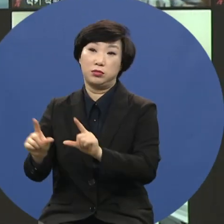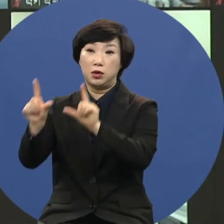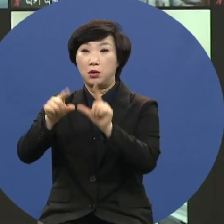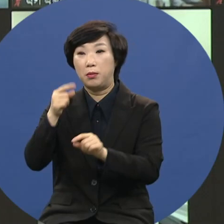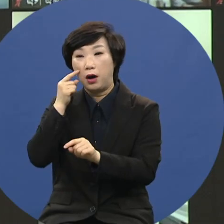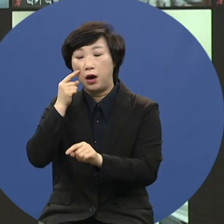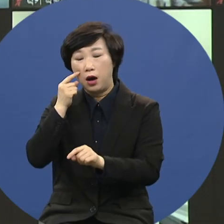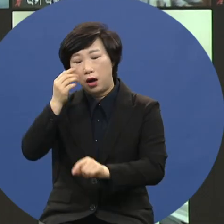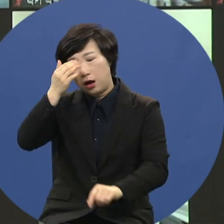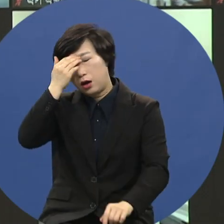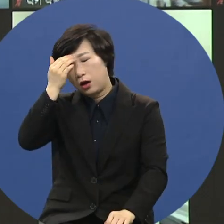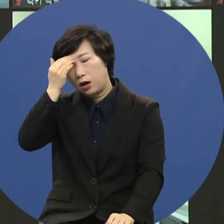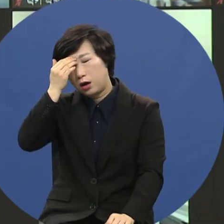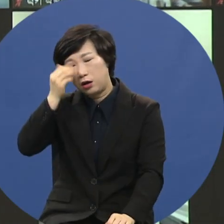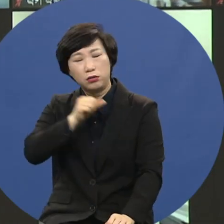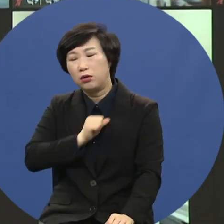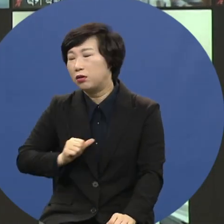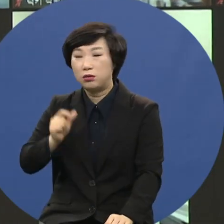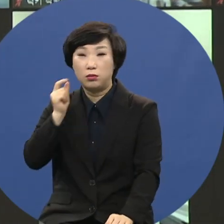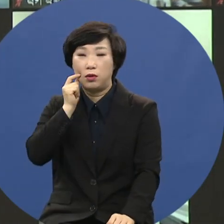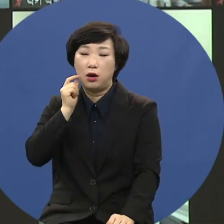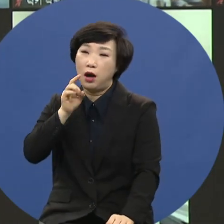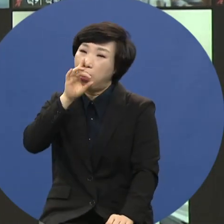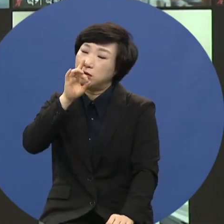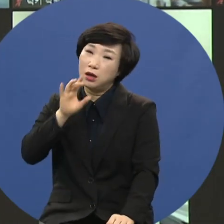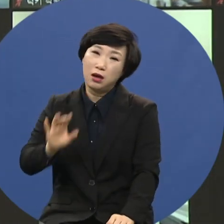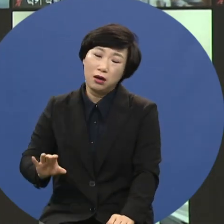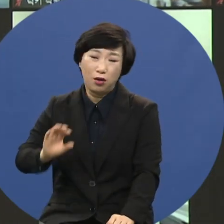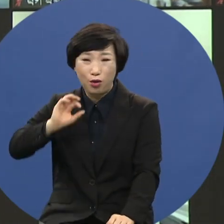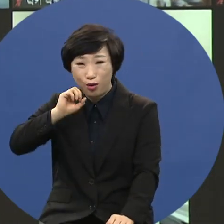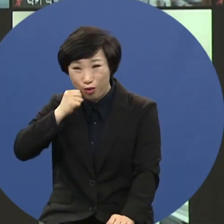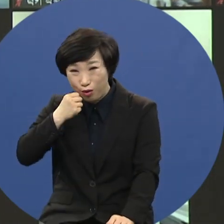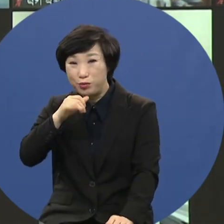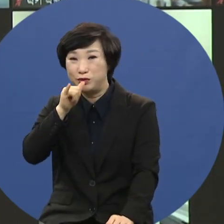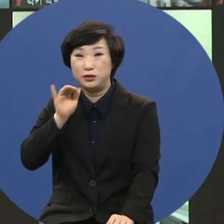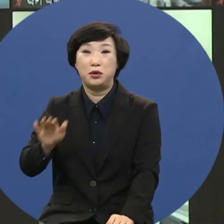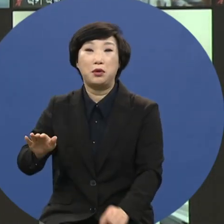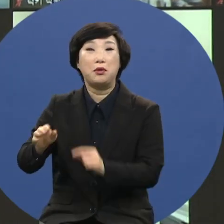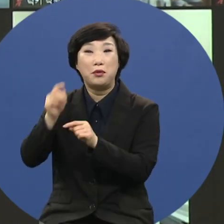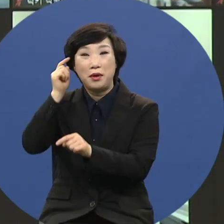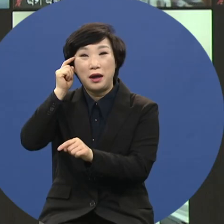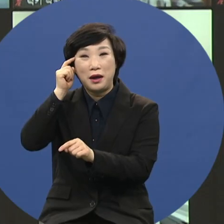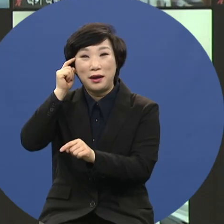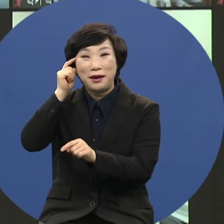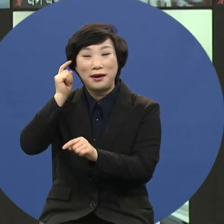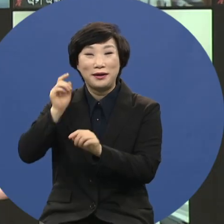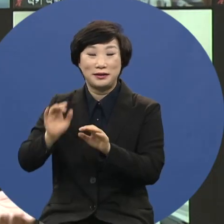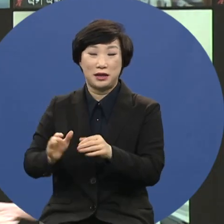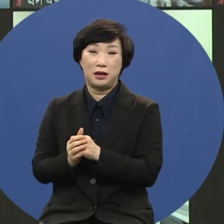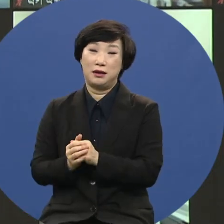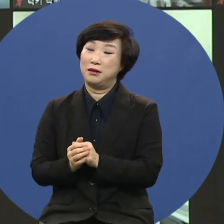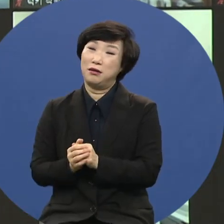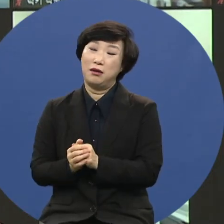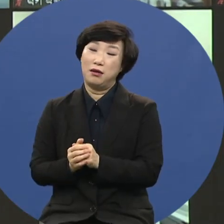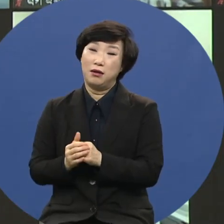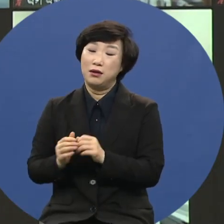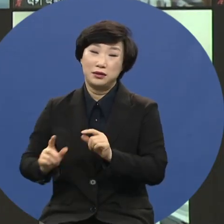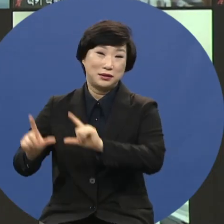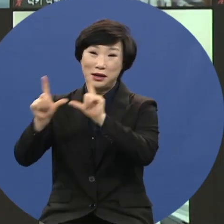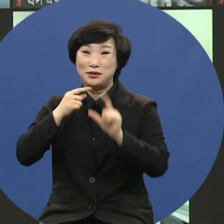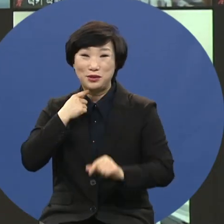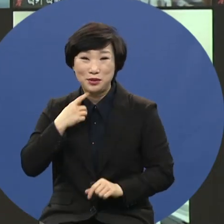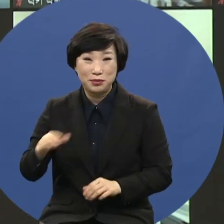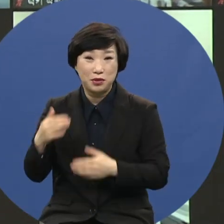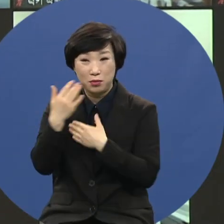생겨보세요. 이 사람 못 견뎌요. 못 견딥니다. 왜? 내가 그렇게